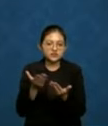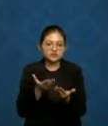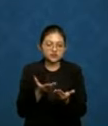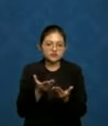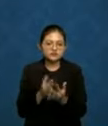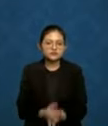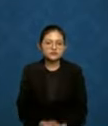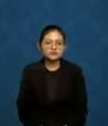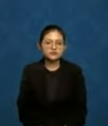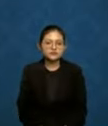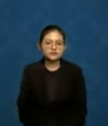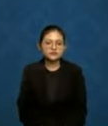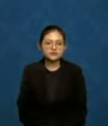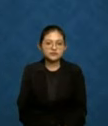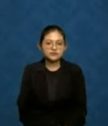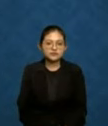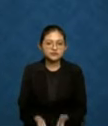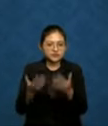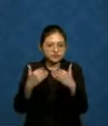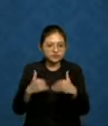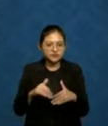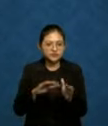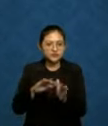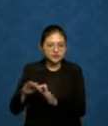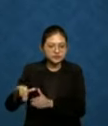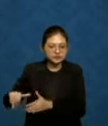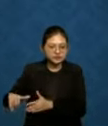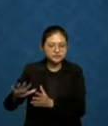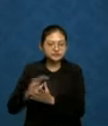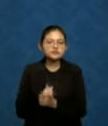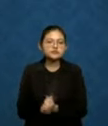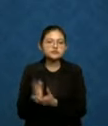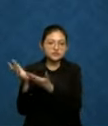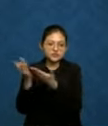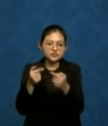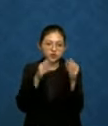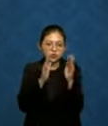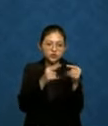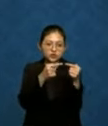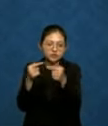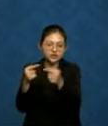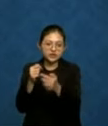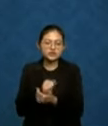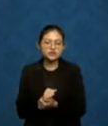ครับขออนุญาตข้ามนะครับเชิญท่านวีและอุทัย